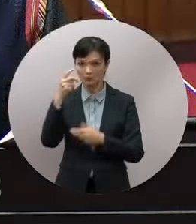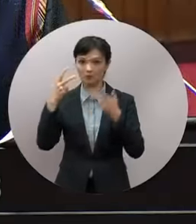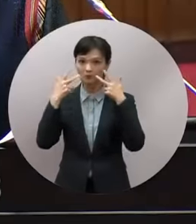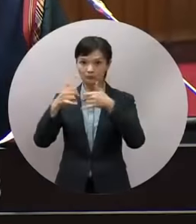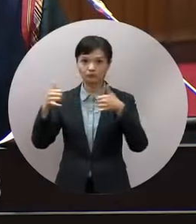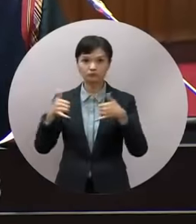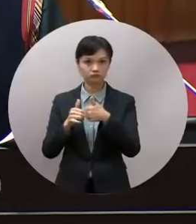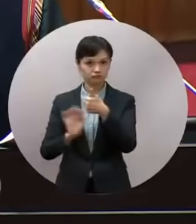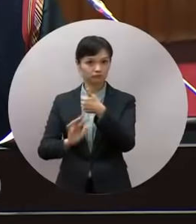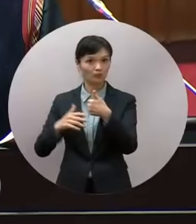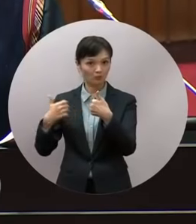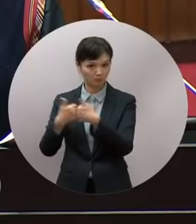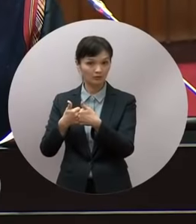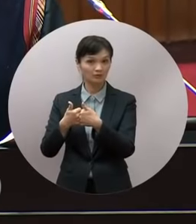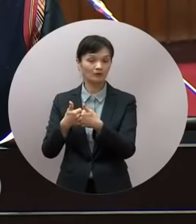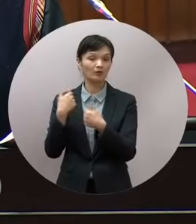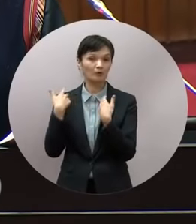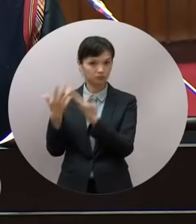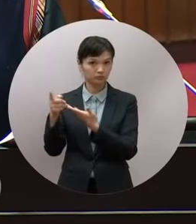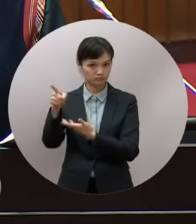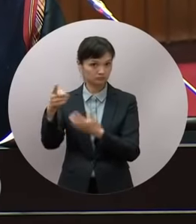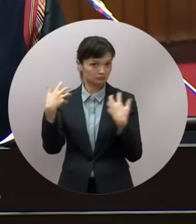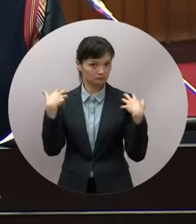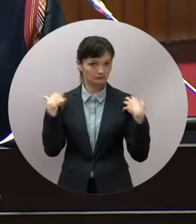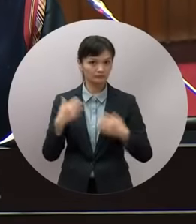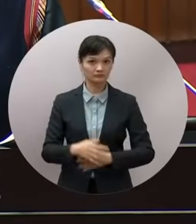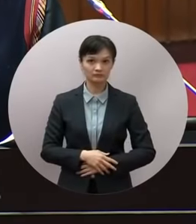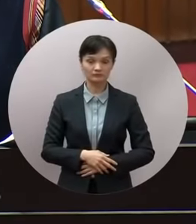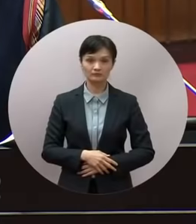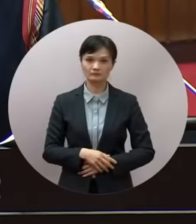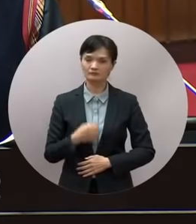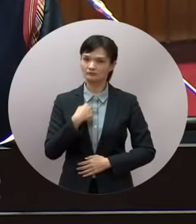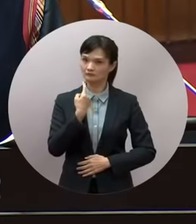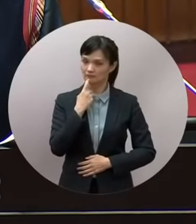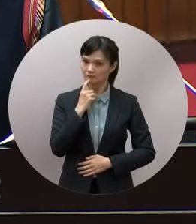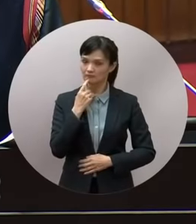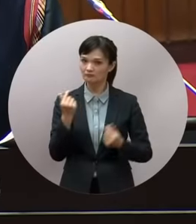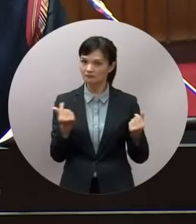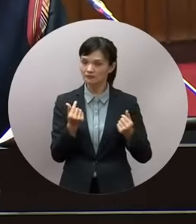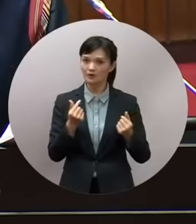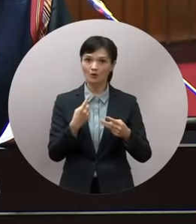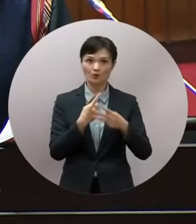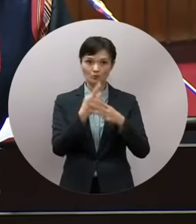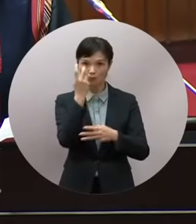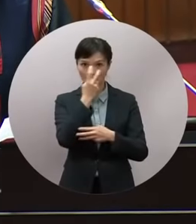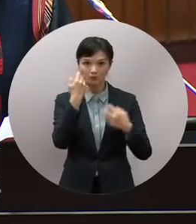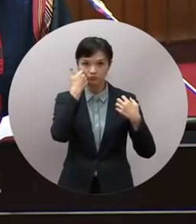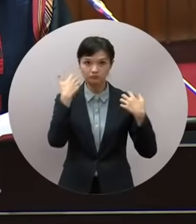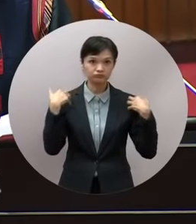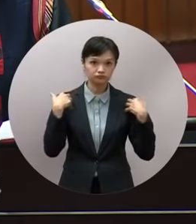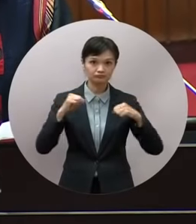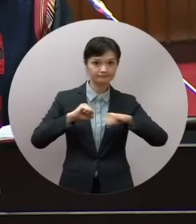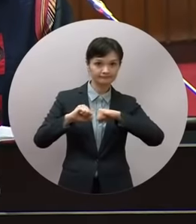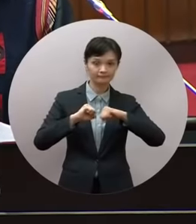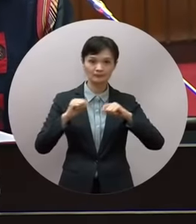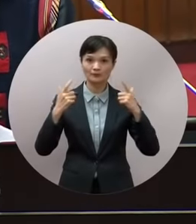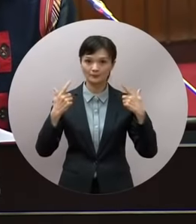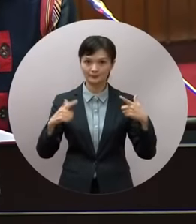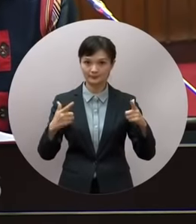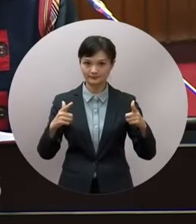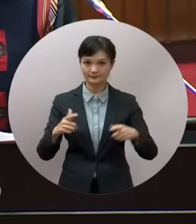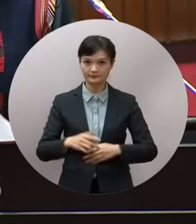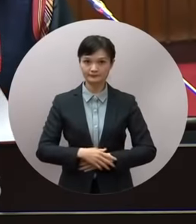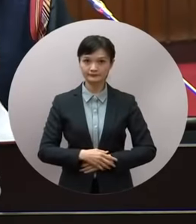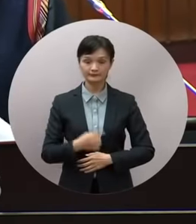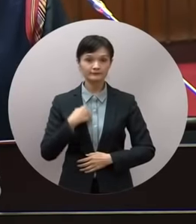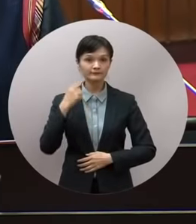关。而这个争论表面上看好像是主管机关之争，但是我认为追根究